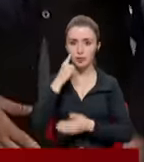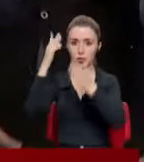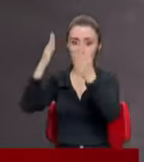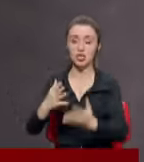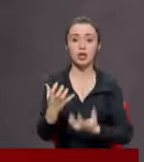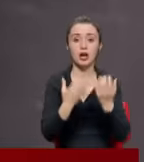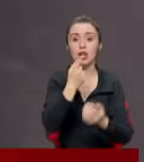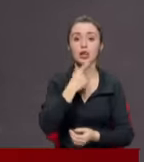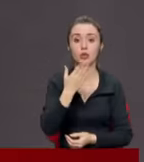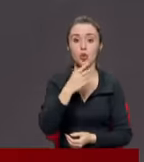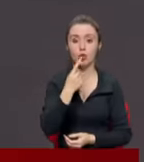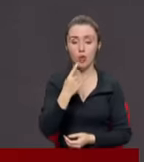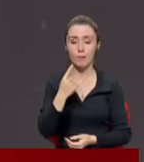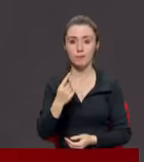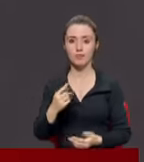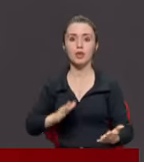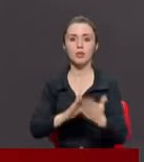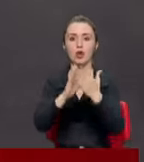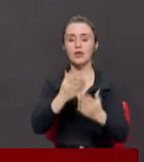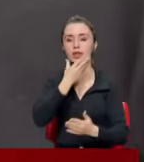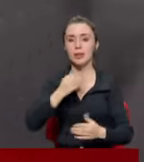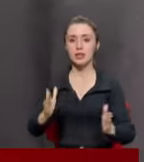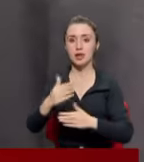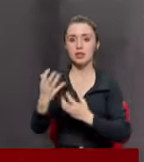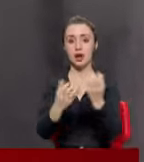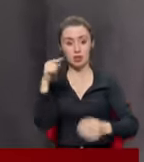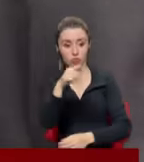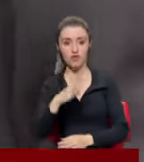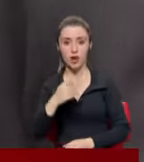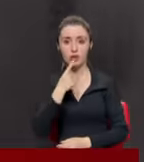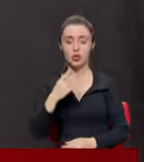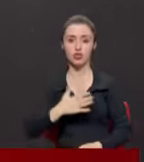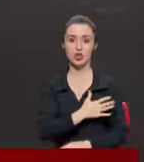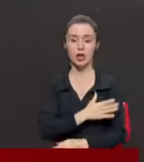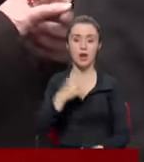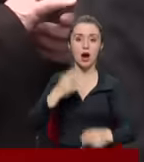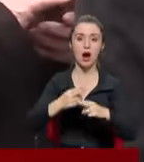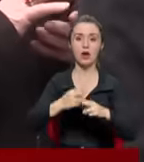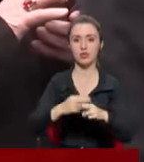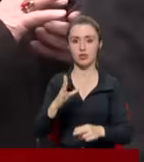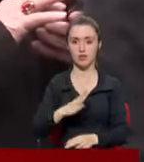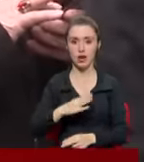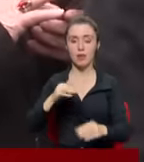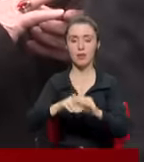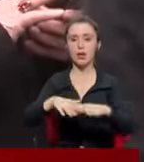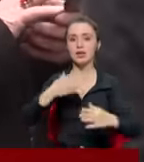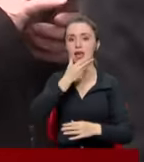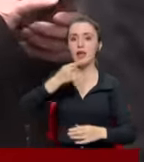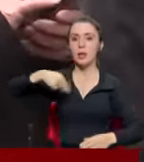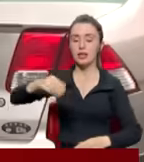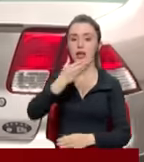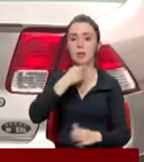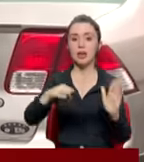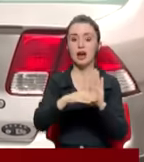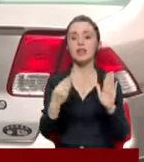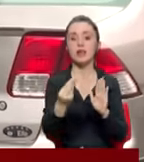kaynak yok demişti muhalefet de emekli Sendikası da kaynak gösterdi CHP acil koduyla meclise emeklilere emekli